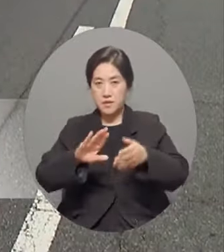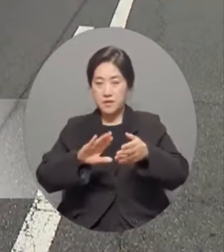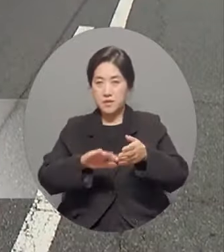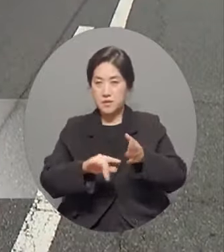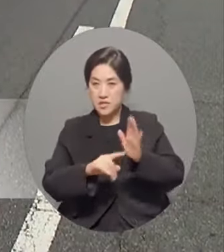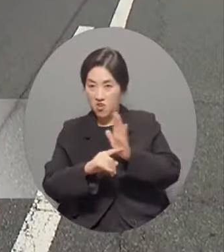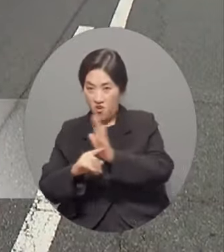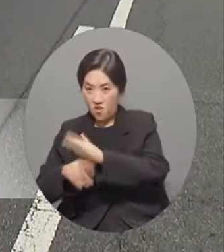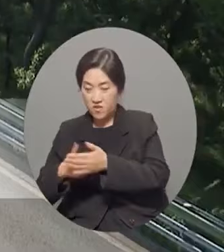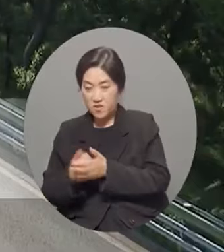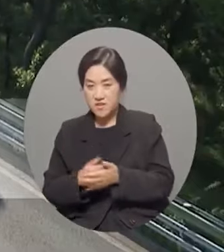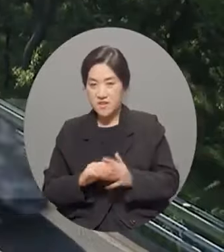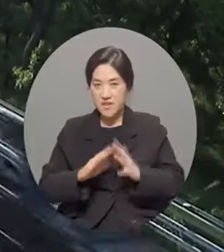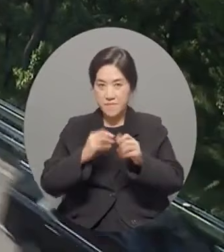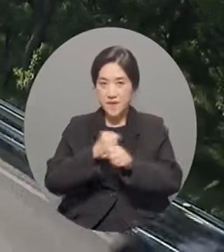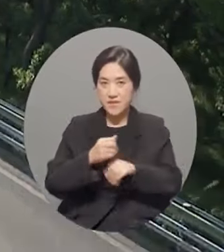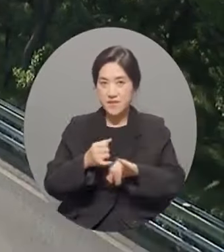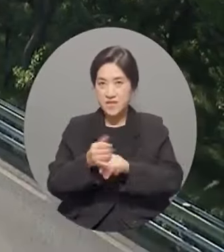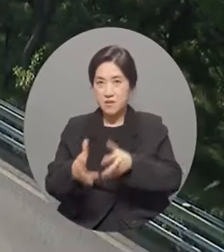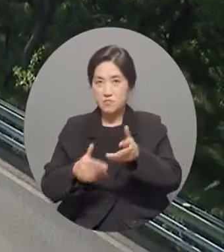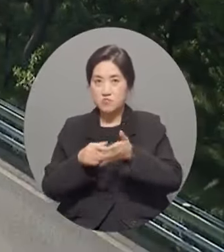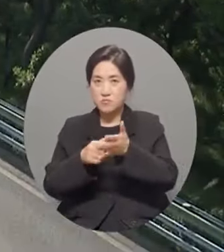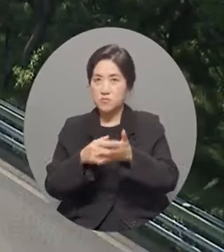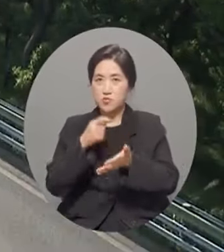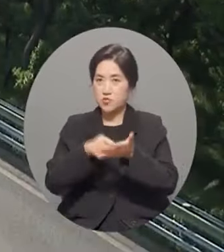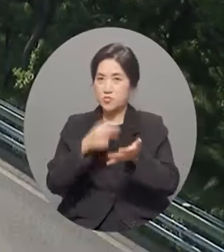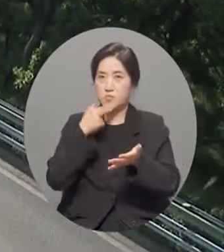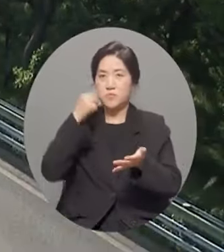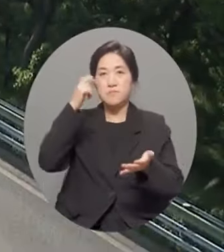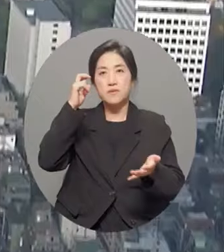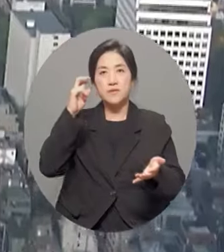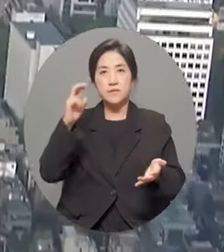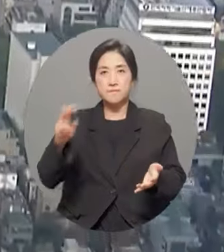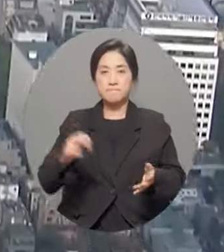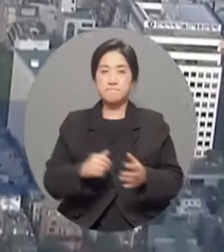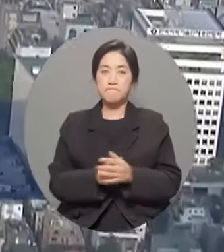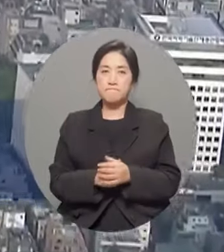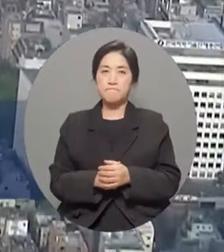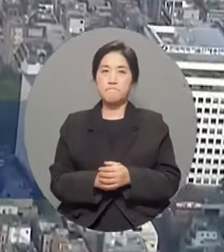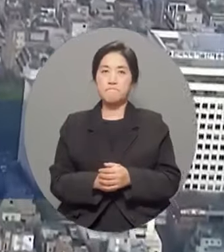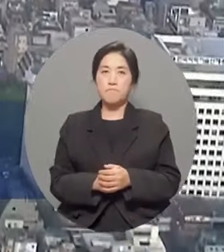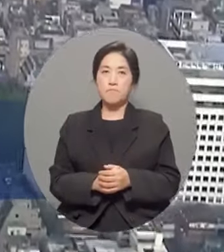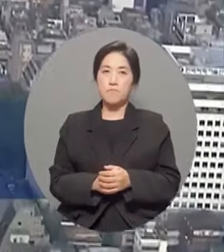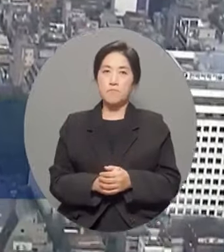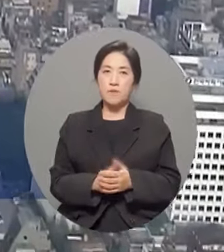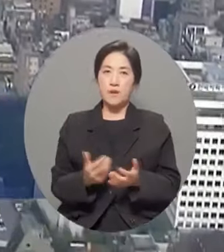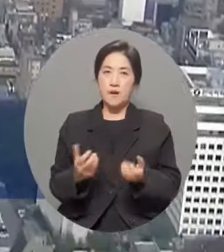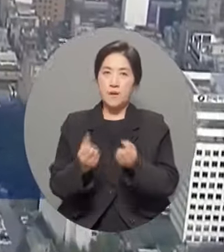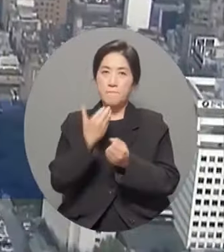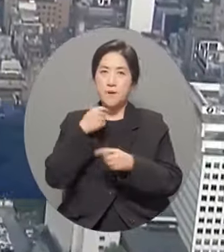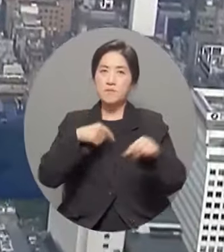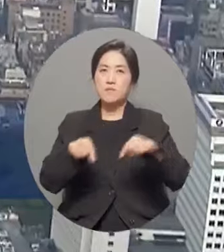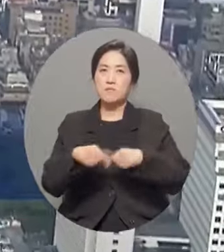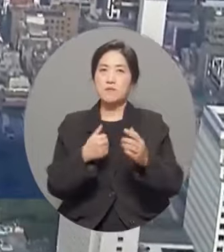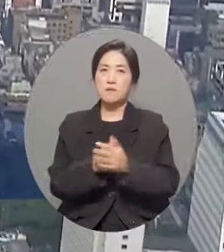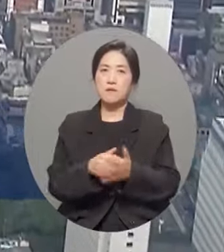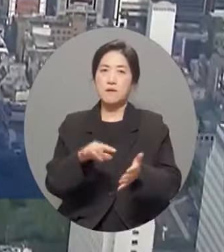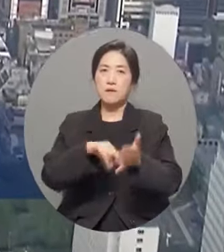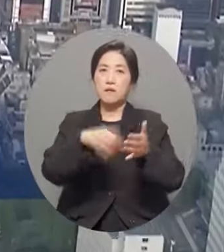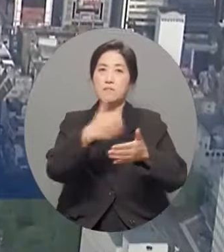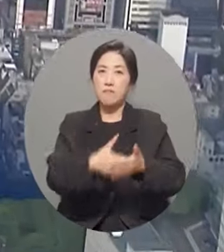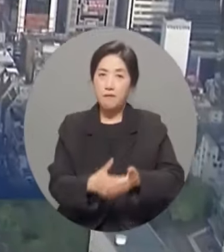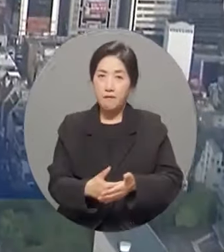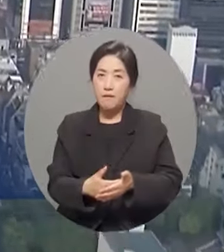쏟아낸 각종 개발 사업의 추진도 쉽지 않을 전망입니다 양립 가능할 수 없는 그런 정책들이